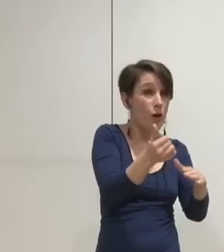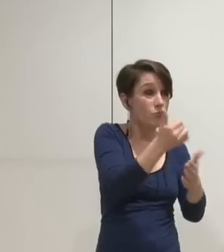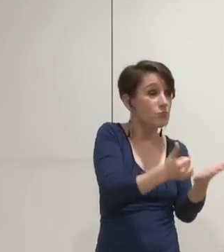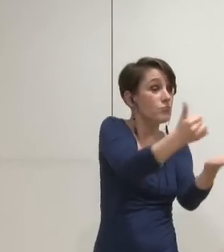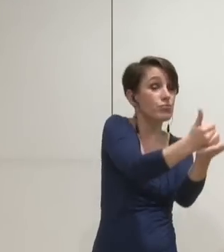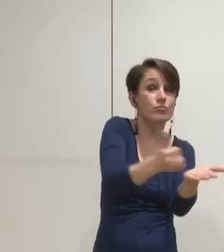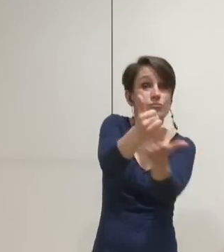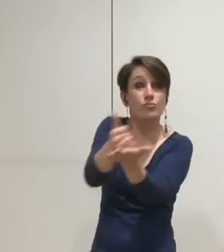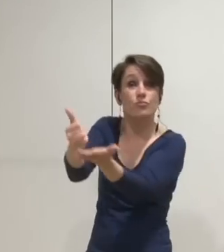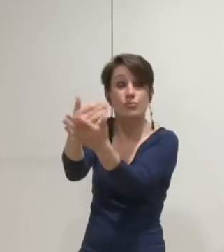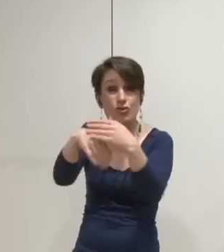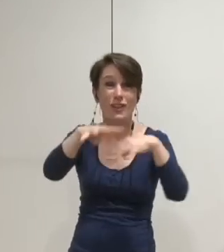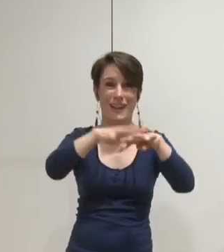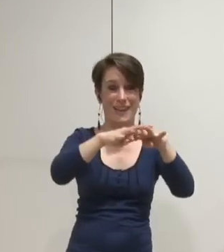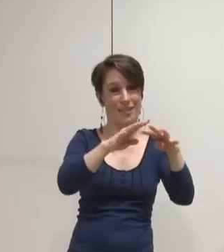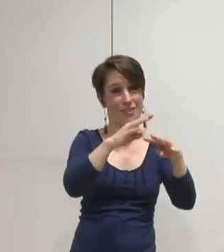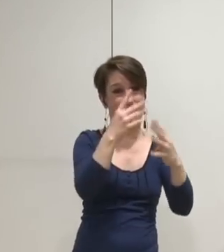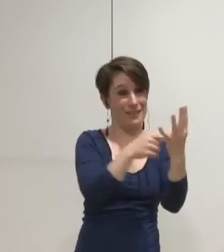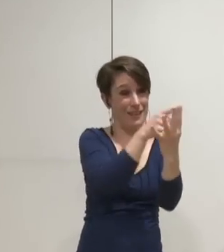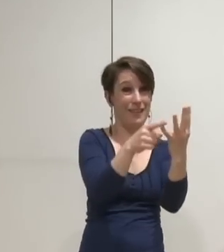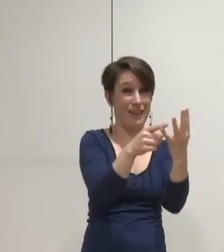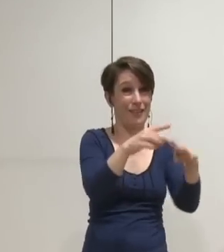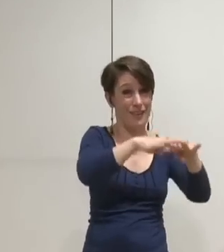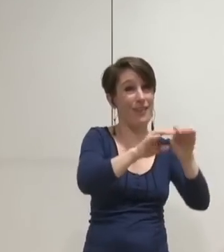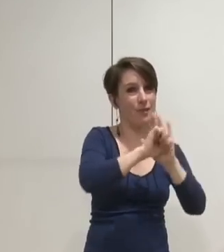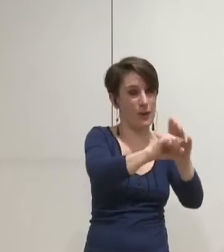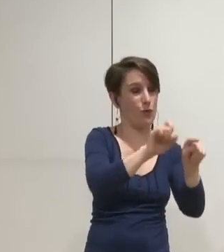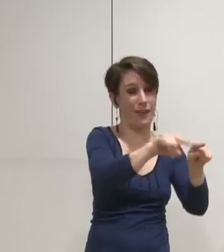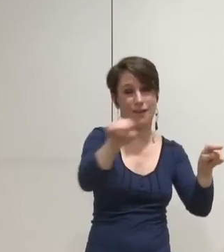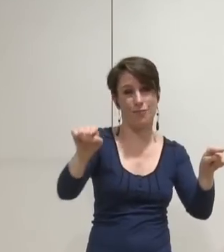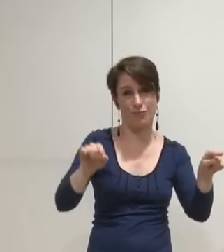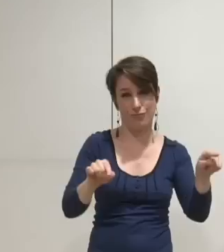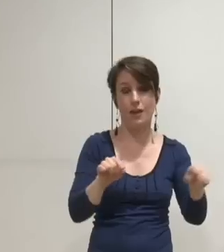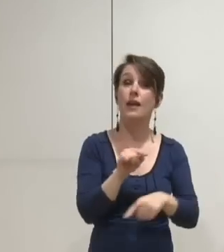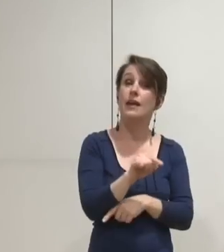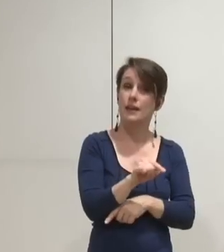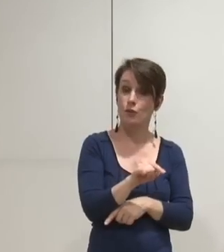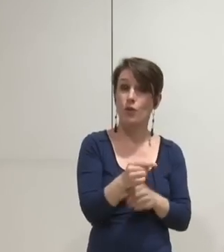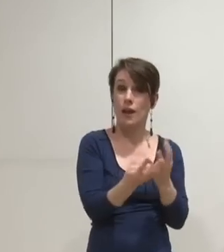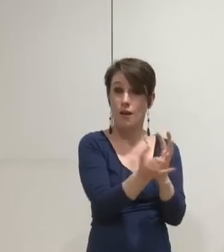et je suis déjà intervenu à plusieurs reprises pour dire que la mise en place de ces conseils citoyens était